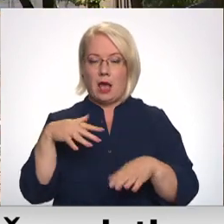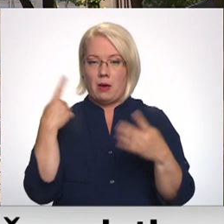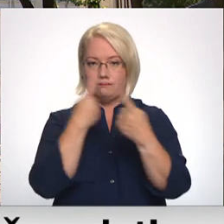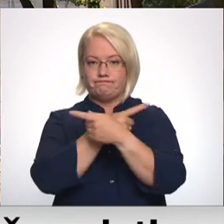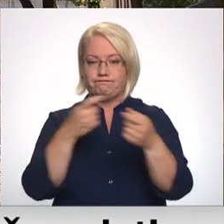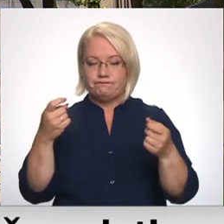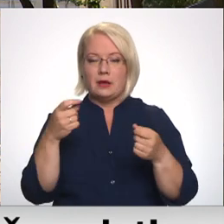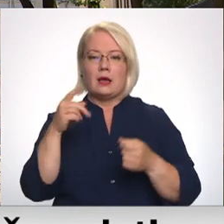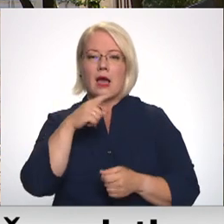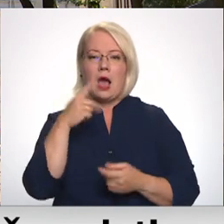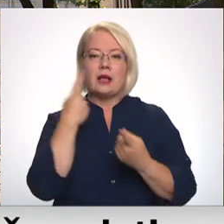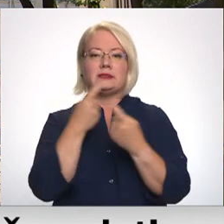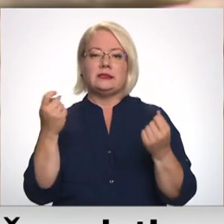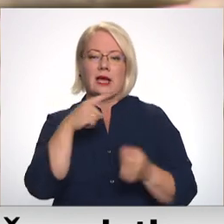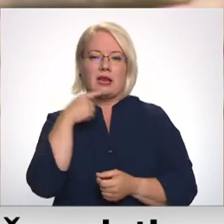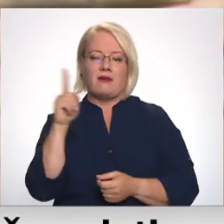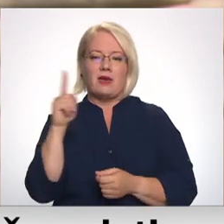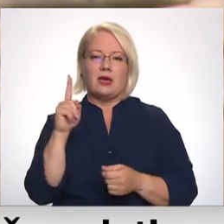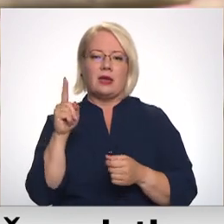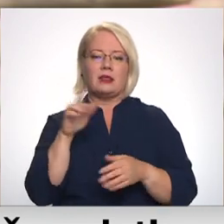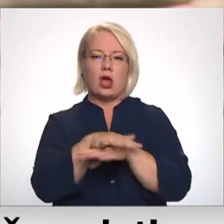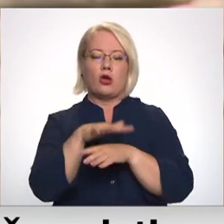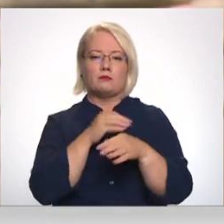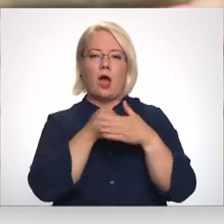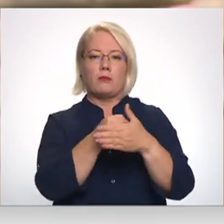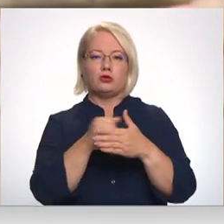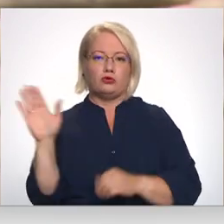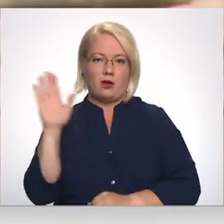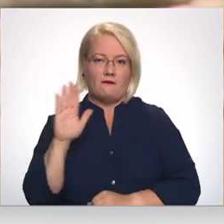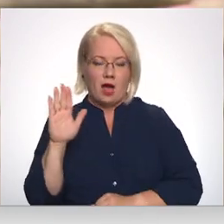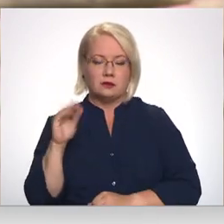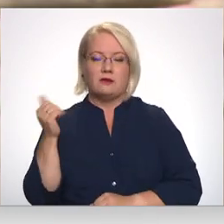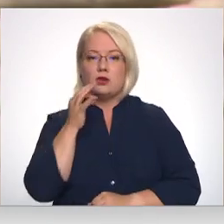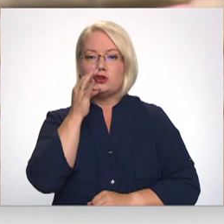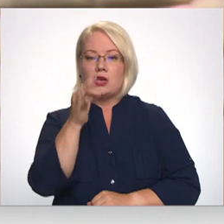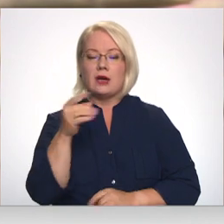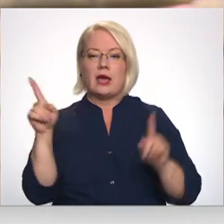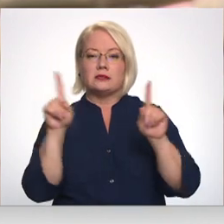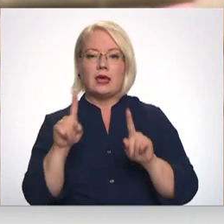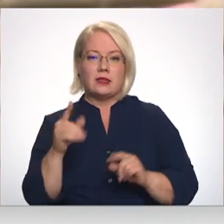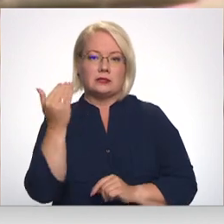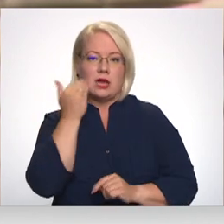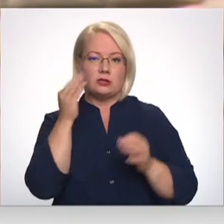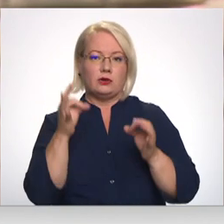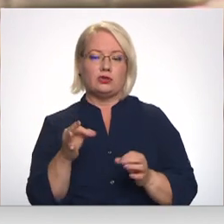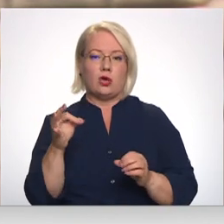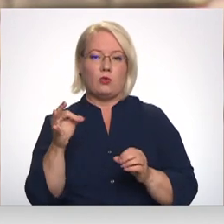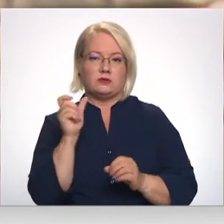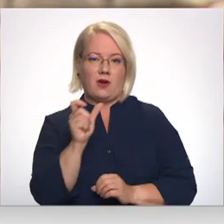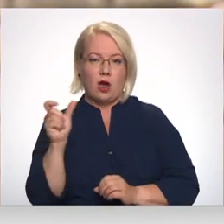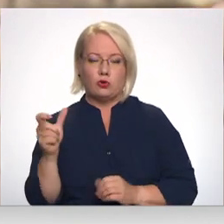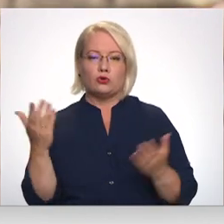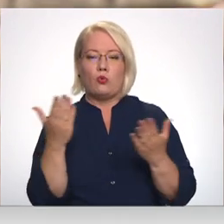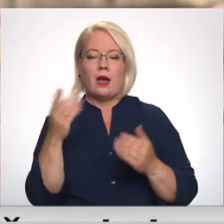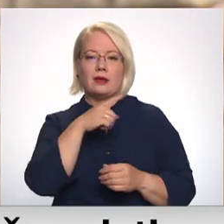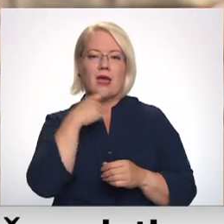par terorismu atbalstošu valsti. Jāsauc jau tās lietas īstajos vārdos, kādas viņas ir. Tas, ko Krievija īsteno pret Ukrainas